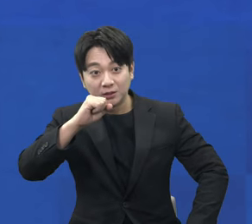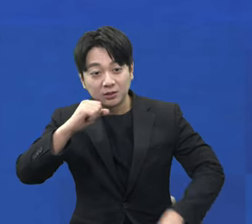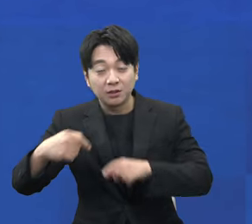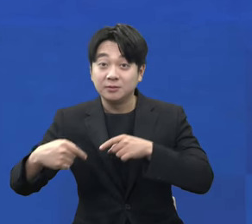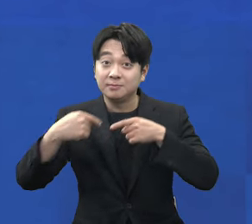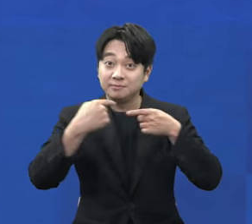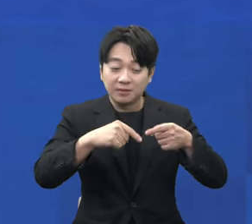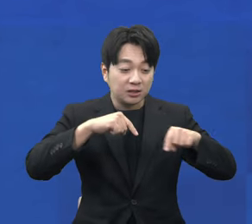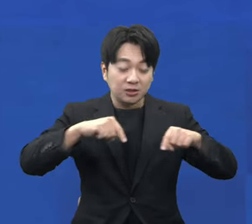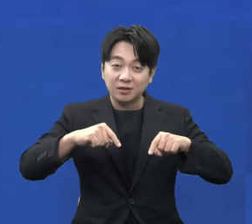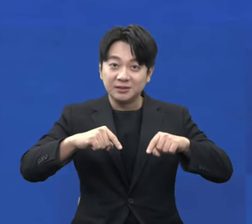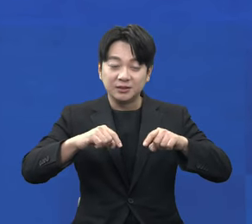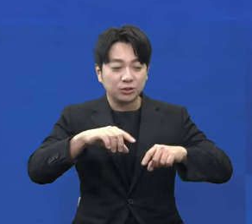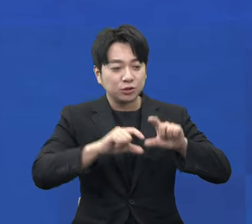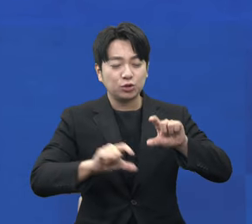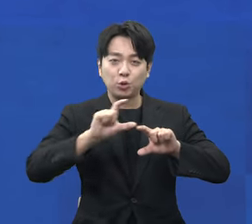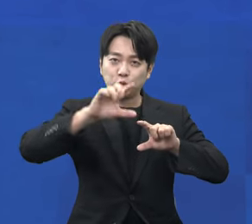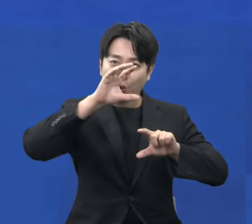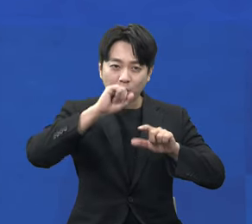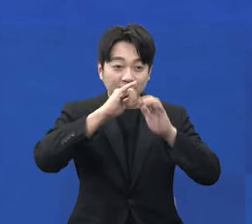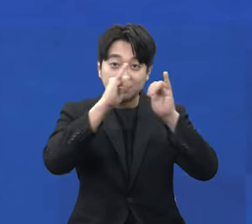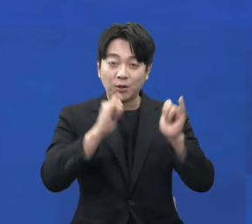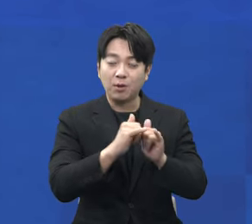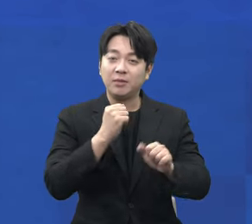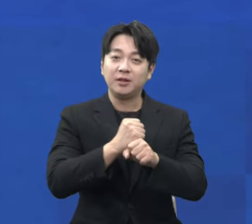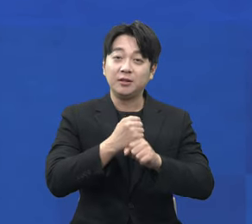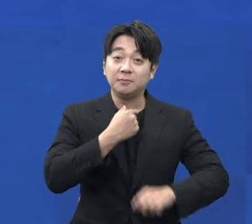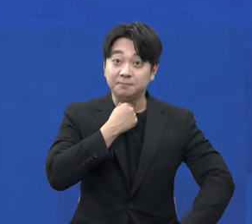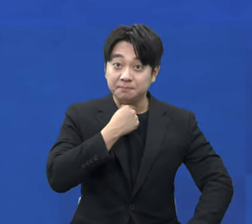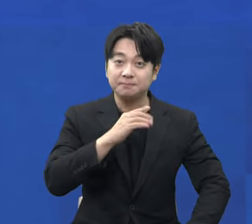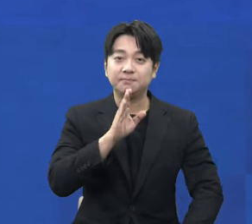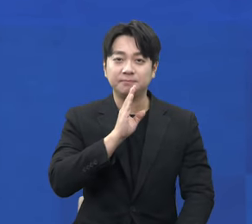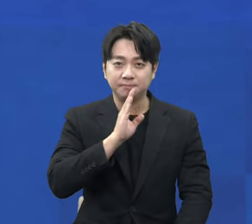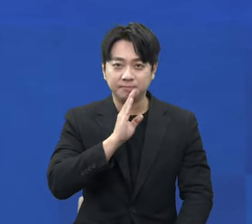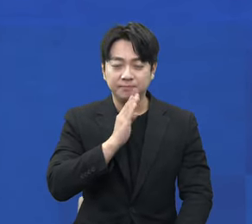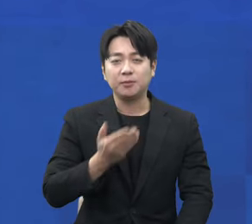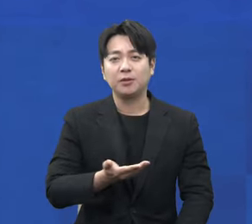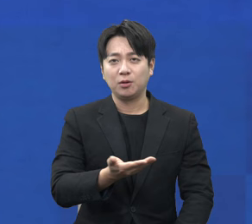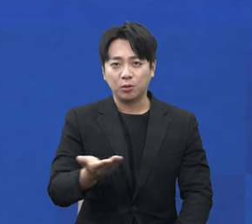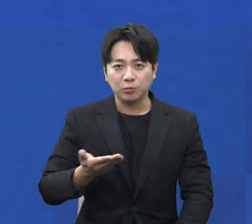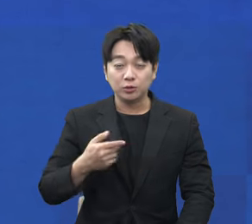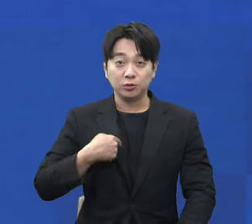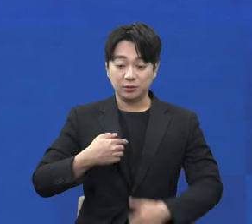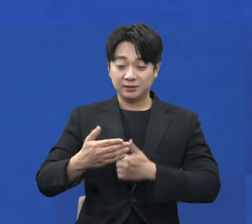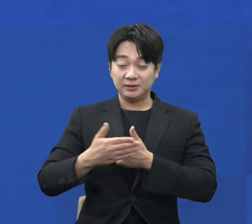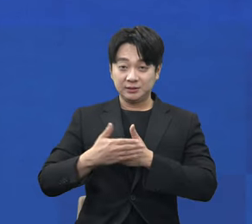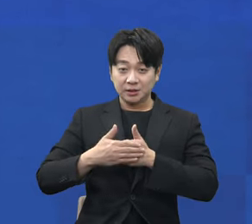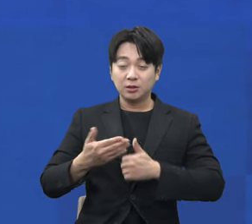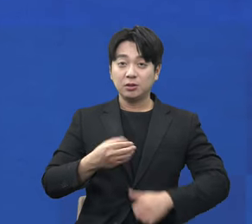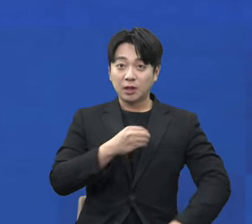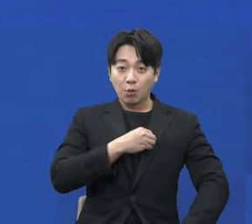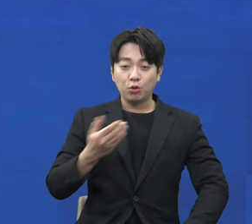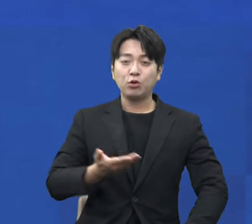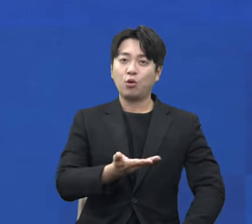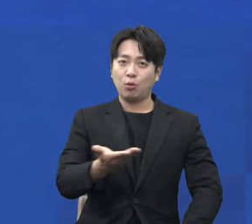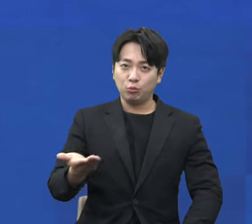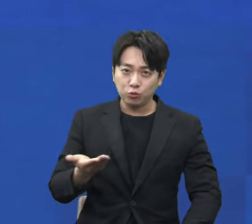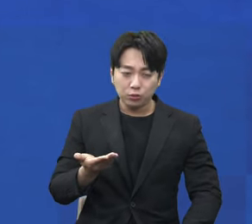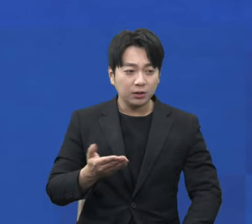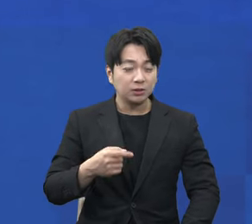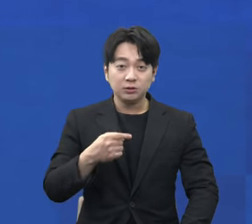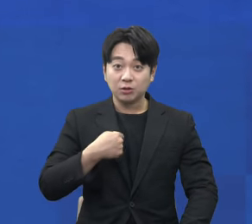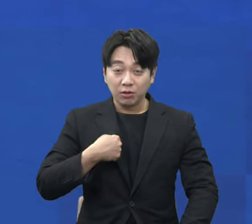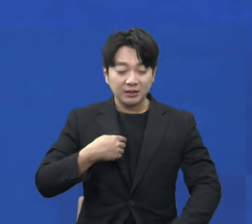입당하지 않았습니까? 지금 저를 지지해주는 우리 청년들도 우리 다른 후보들을 지지하는 청년들도 다 똑같은